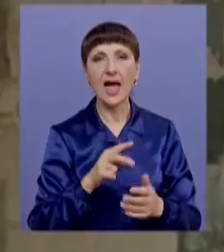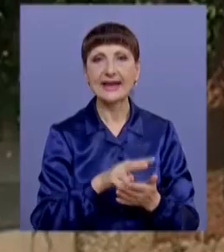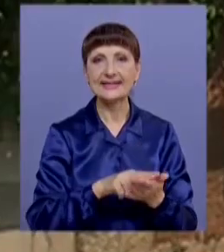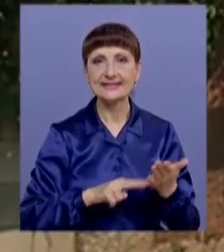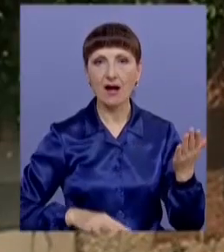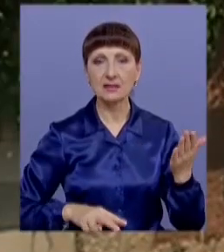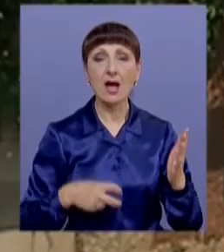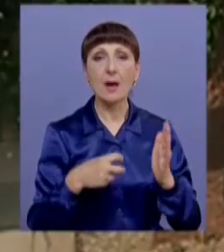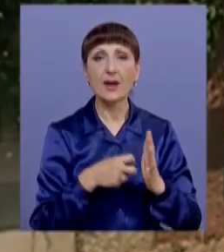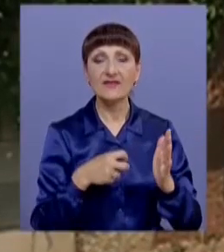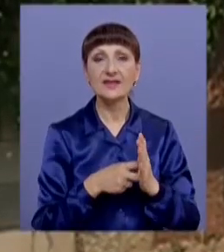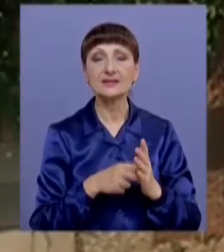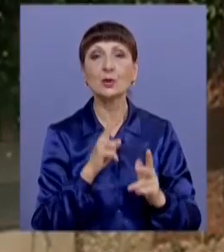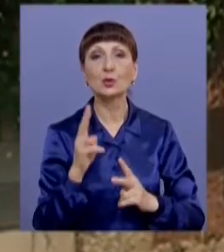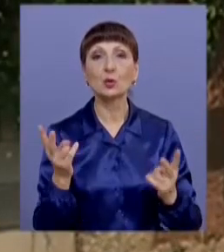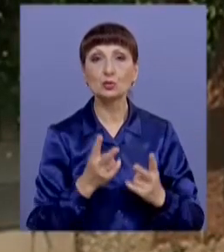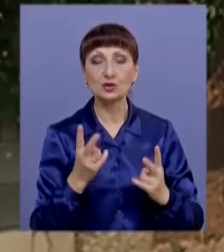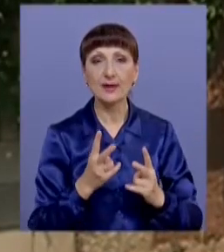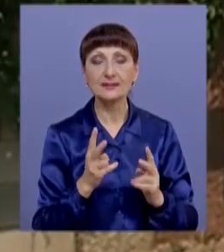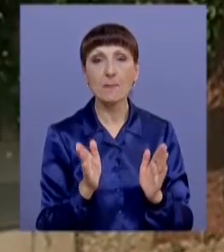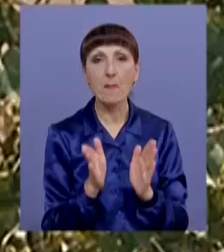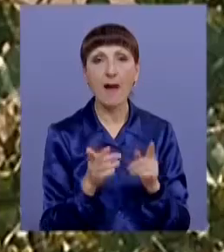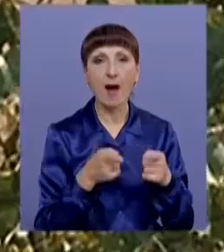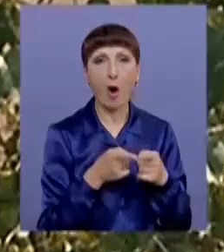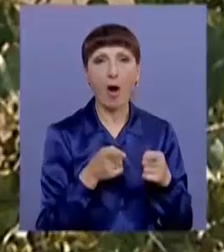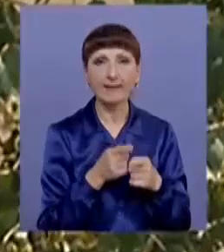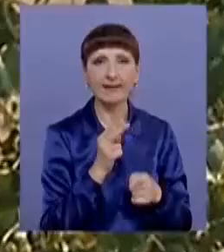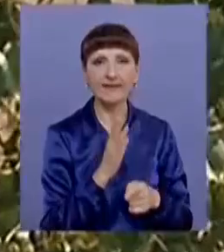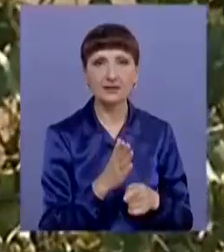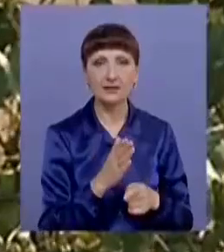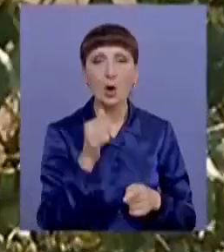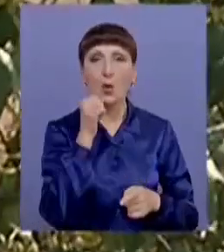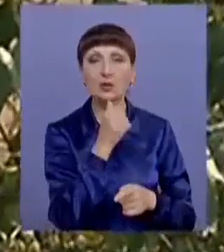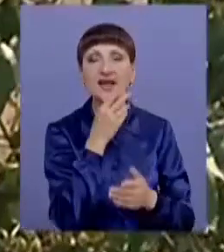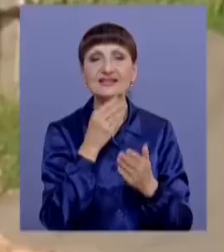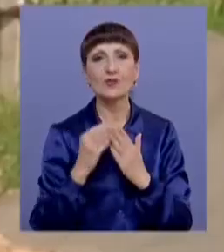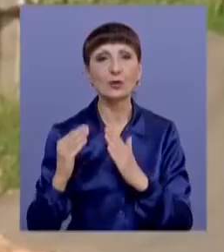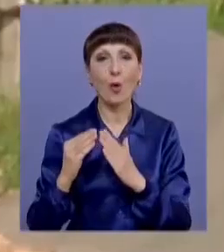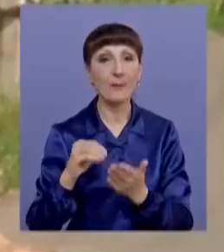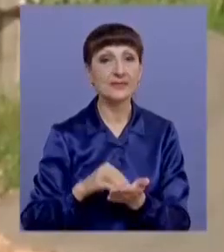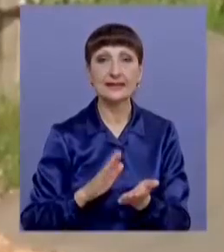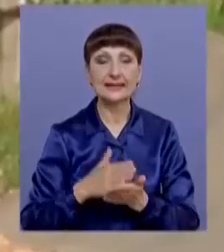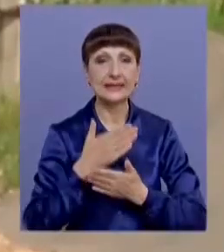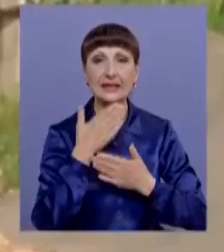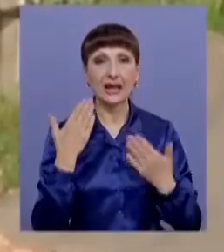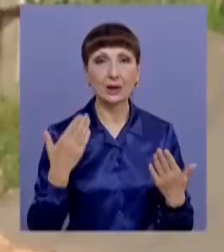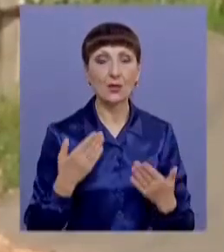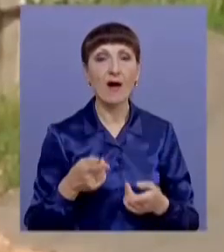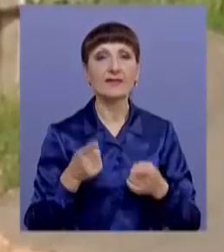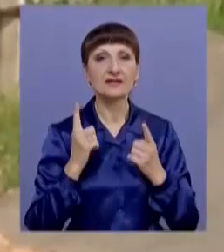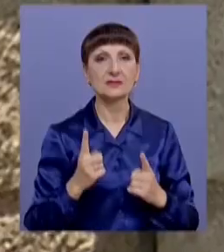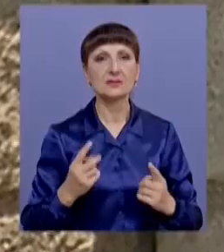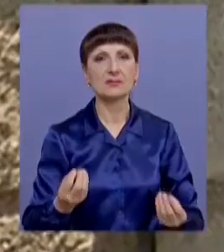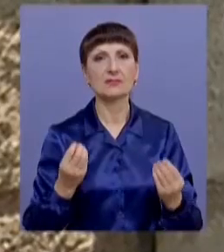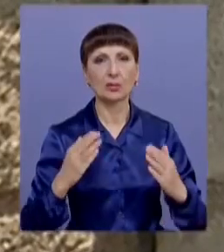Прописываются, как правило, псевдонуждающиеся в крохотных арендованных комнатушках, утаивая свои дома и квартиры, зачастую настоящие